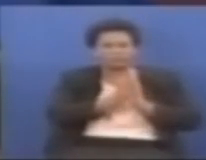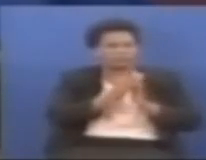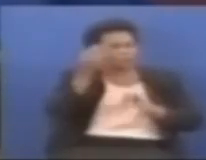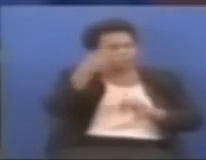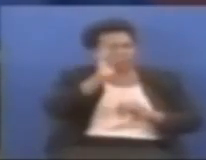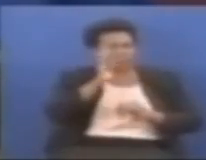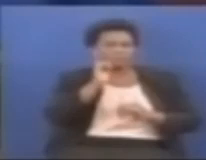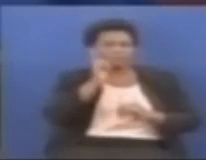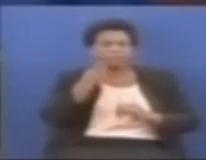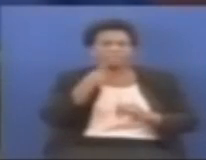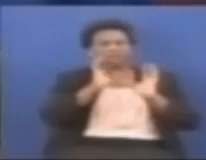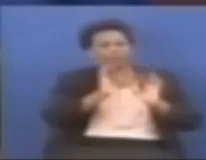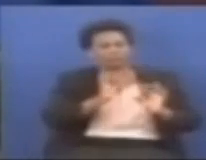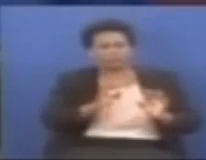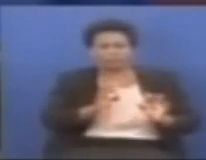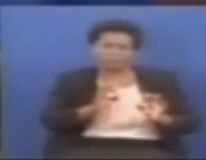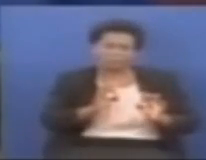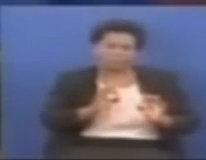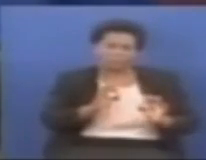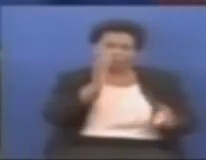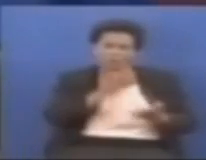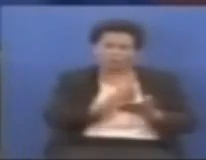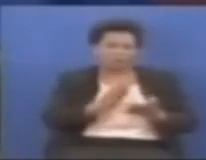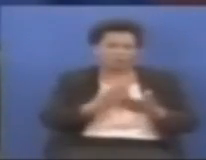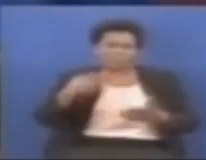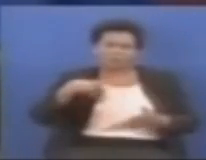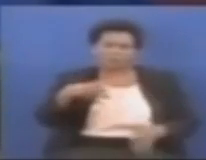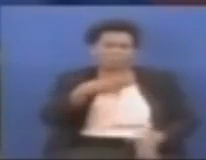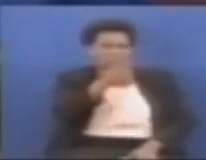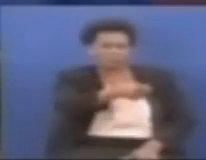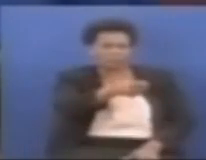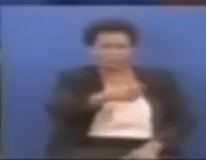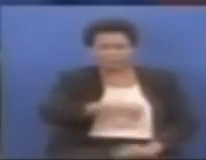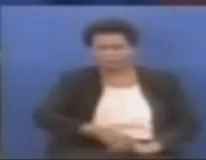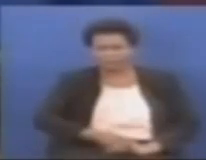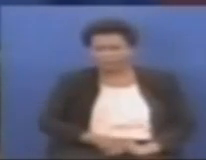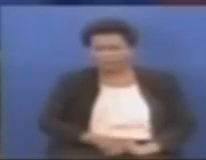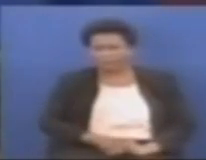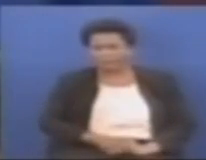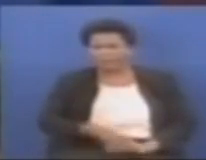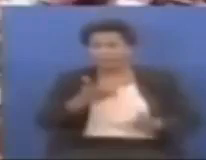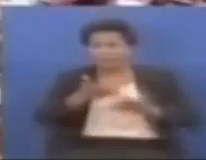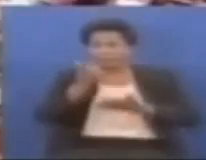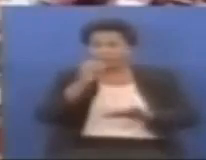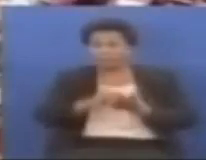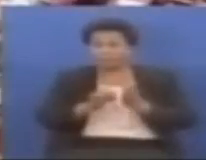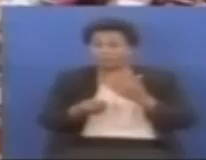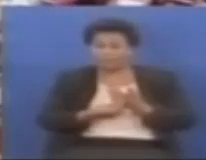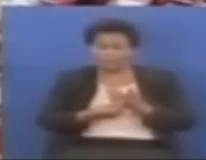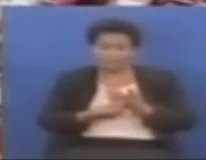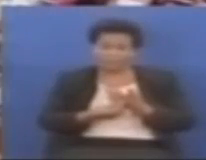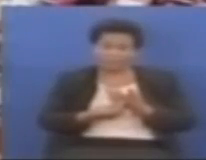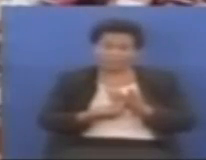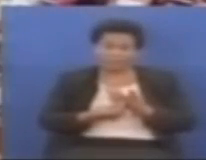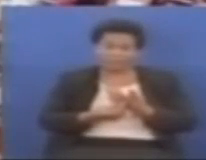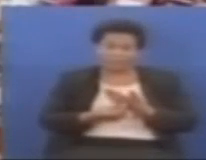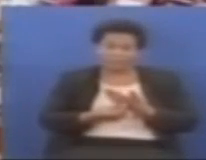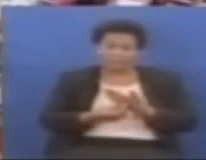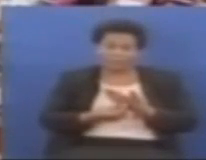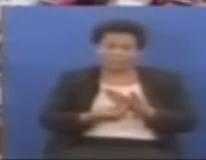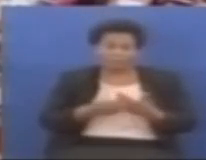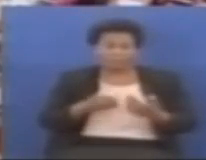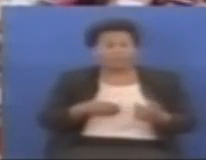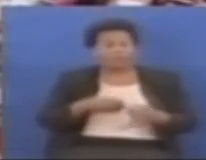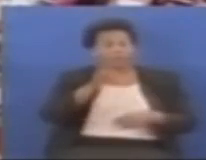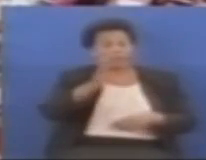vitapatiwa umeme kupitia mradi wa REA awamu ya tatu mzunguko wa kwanza unaoendelea. Mheshimiwa Spika, kazi za mradi zinahusisha ujenzi wa njia ya umeme ya msongo wa